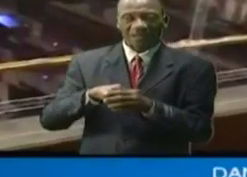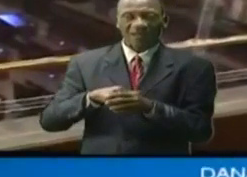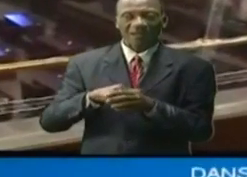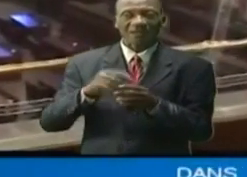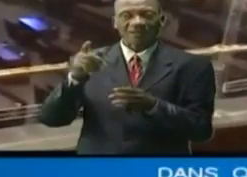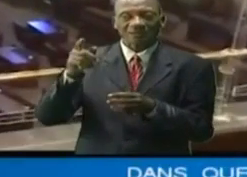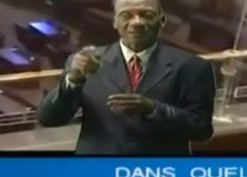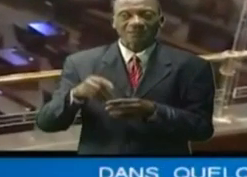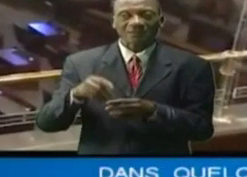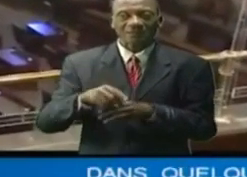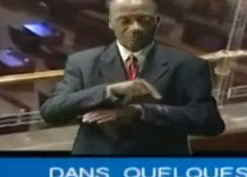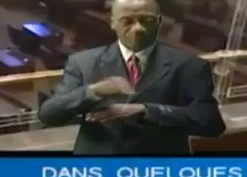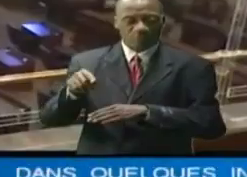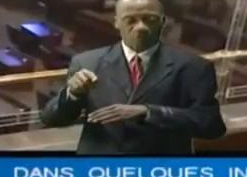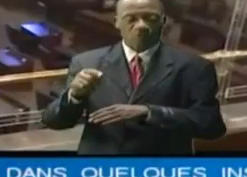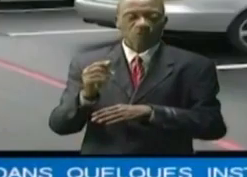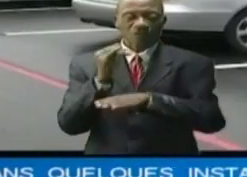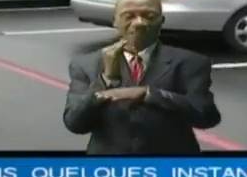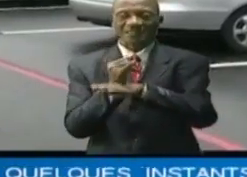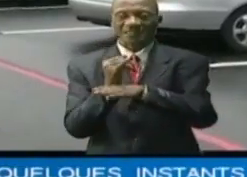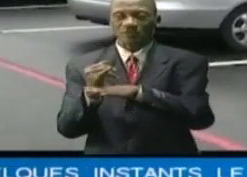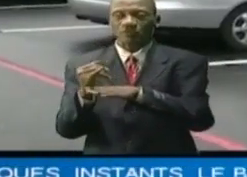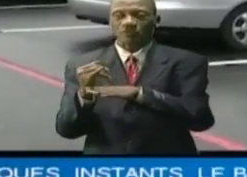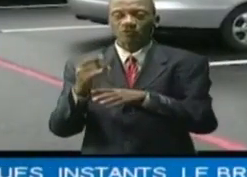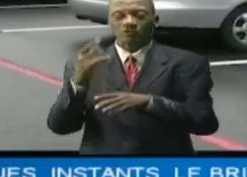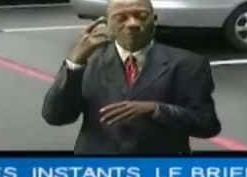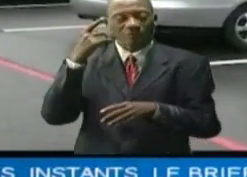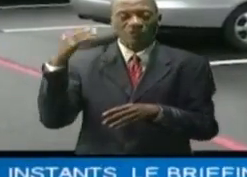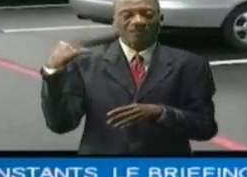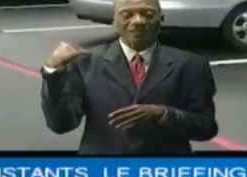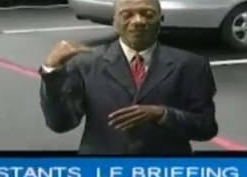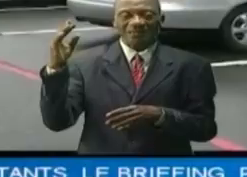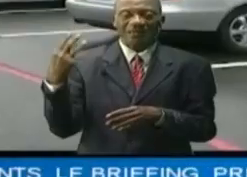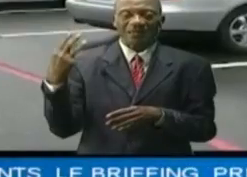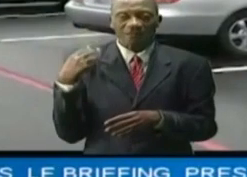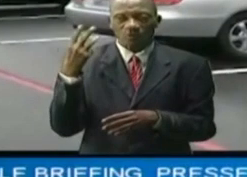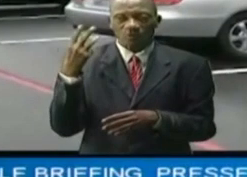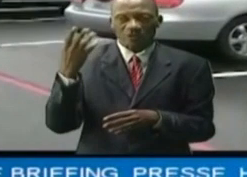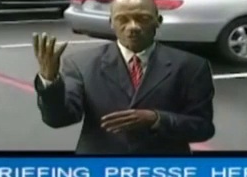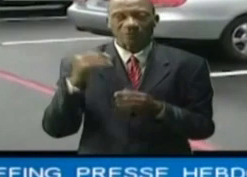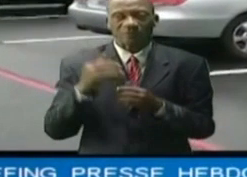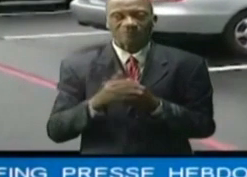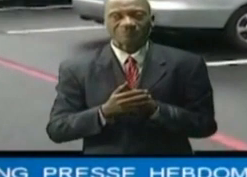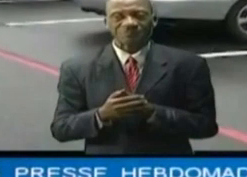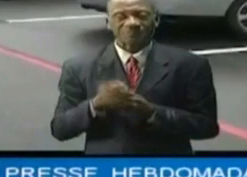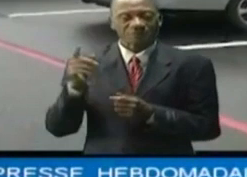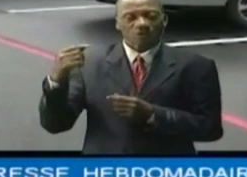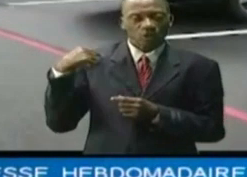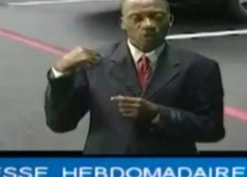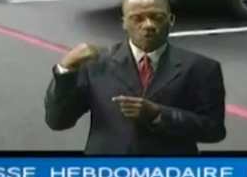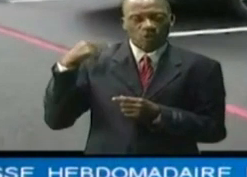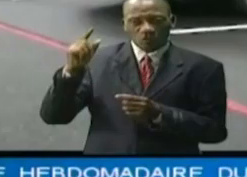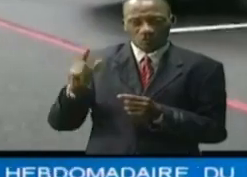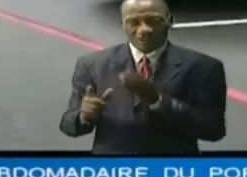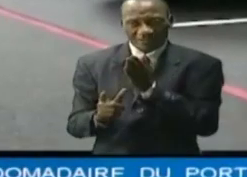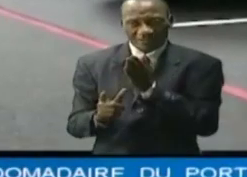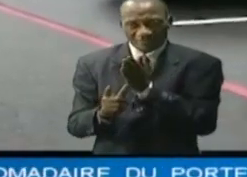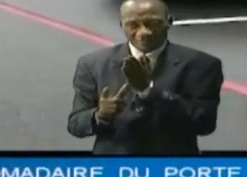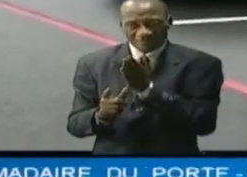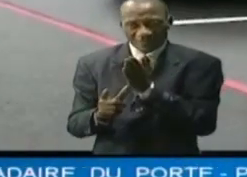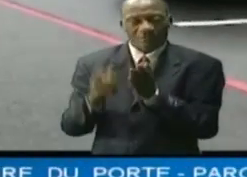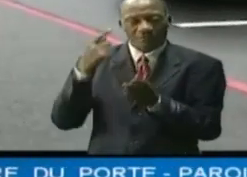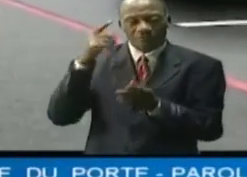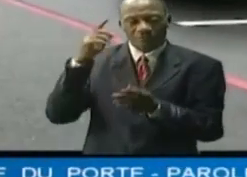siège des institutions de l'État de Washington. C'est ici que travaille le gouverneur Inslee, le gouverneur de l'État